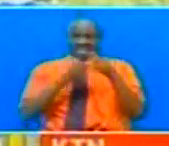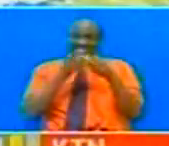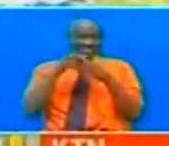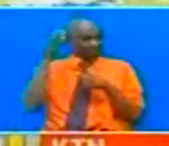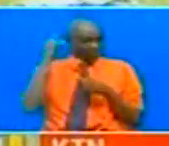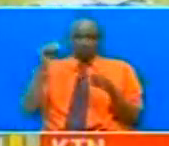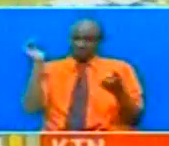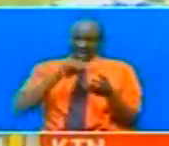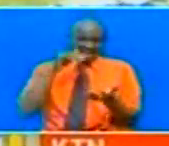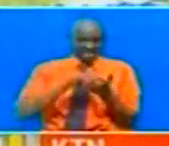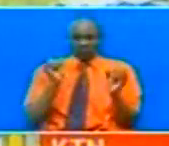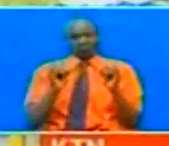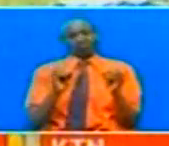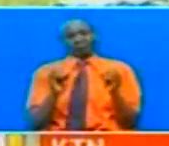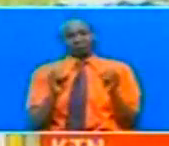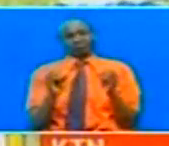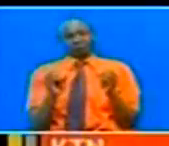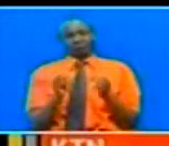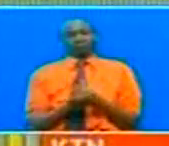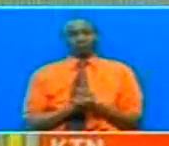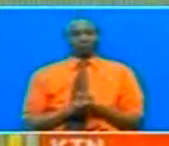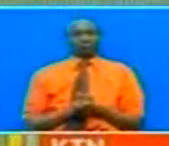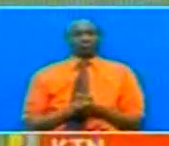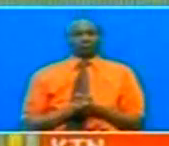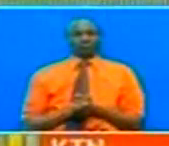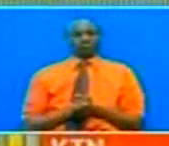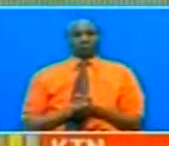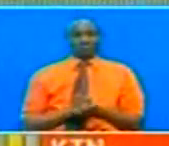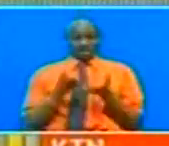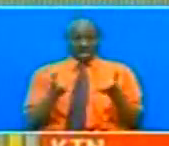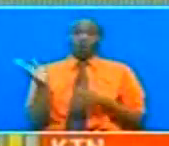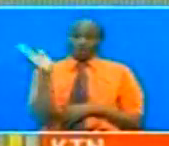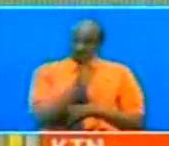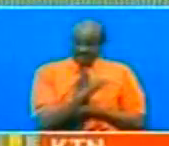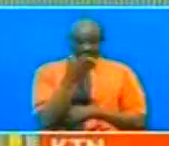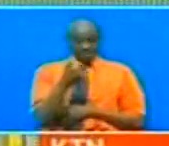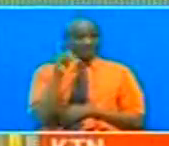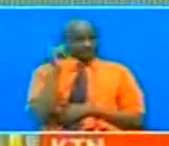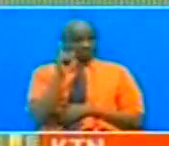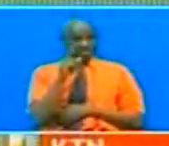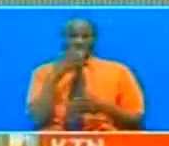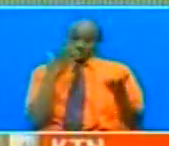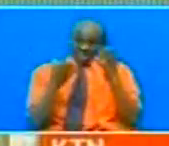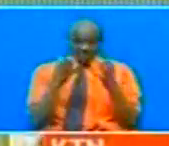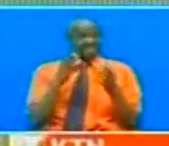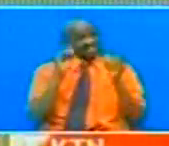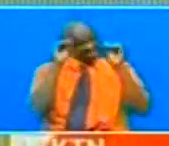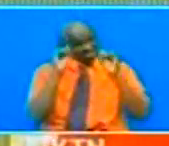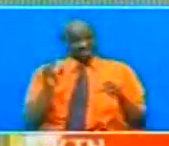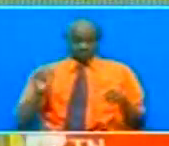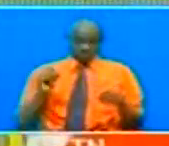Francis Ontomwa, KTN Leo, Malava. Tukirejea hapa jijini, uwezekano wa walimu kugoma